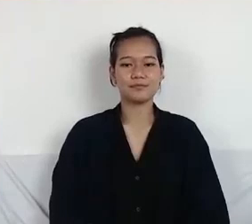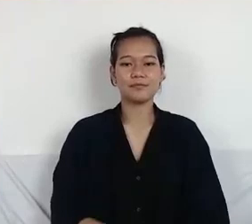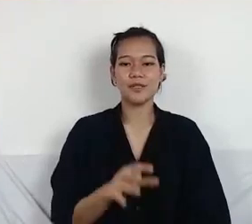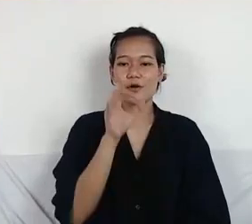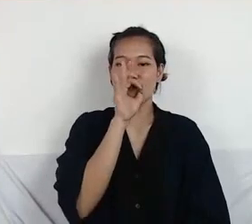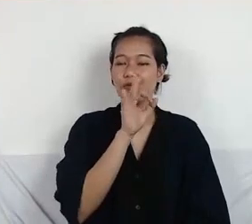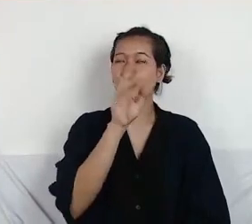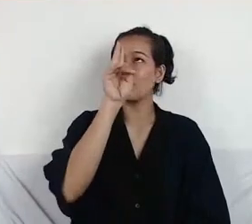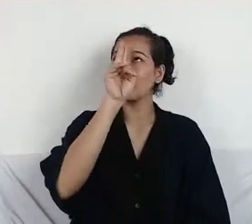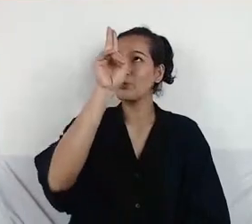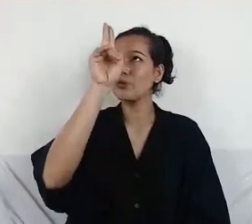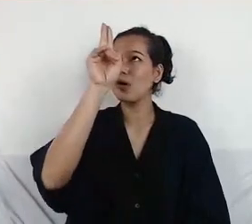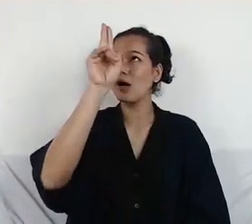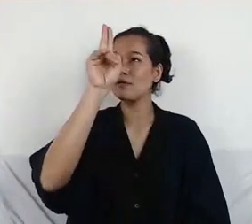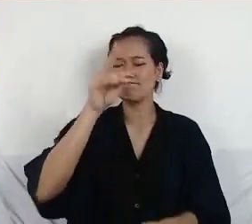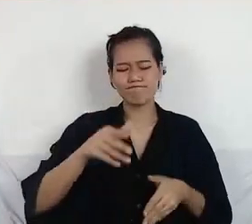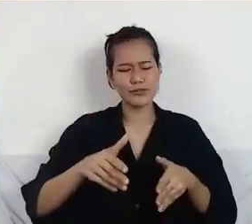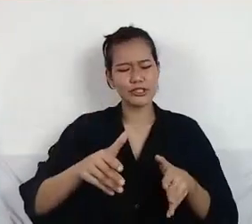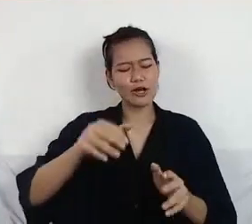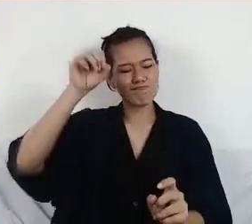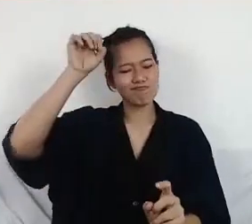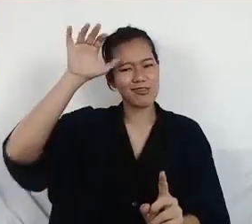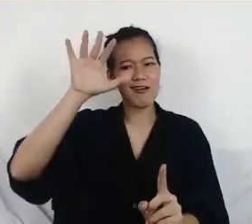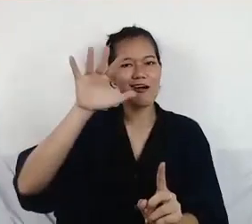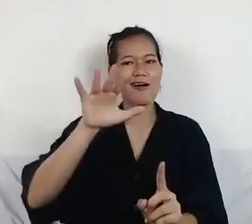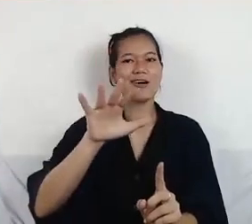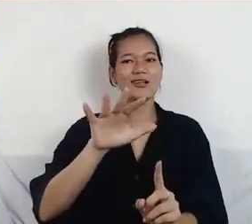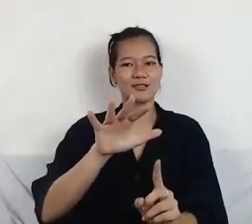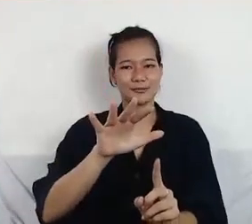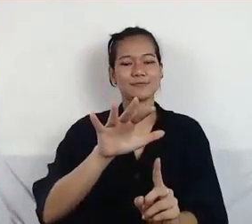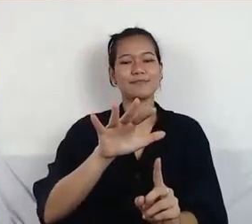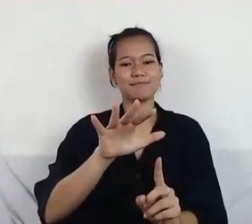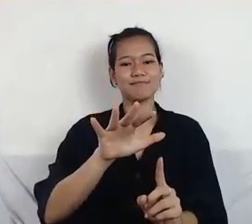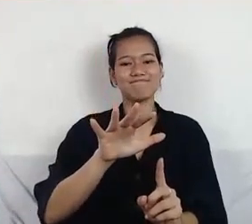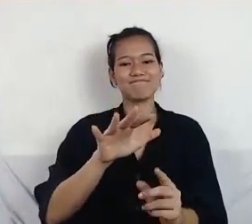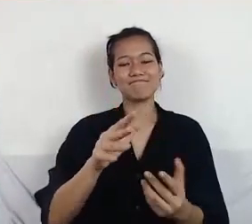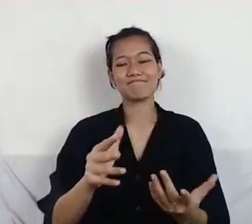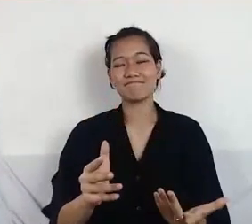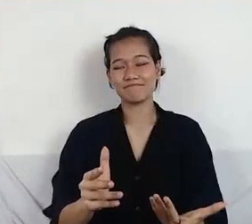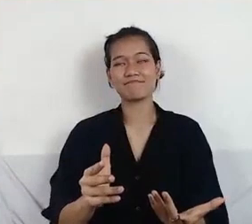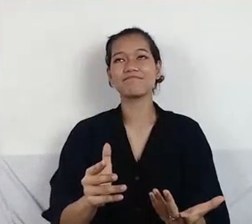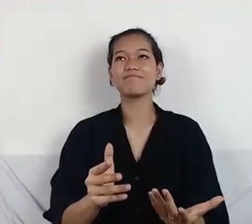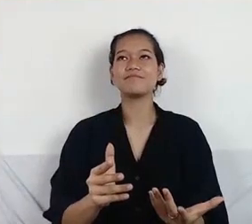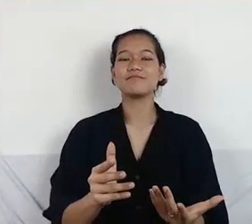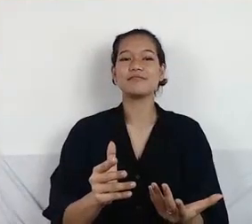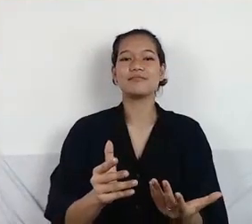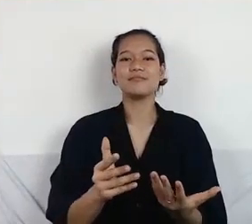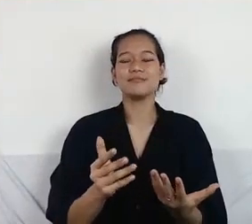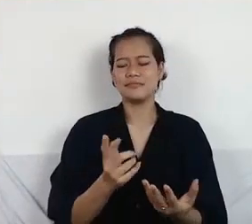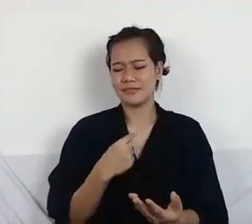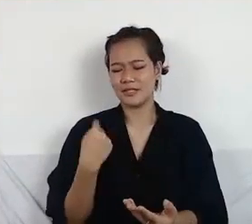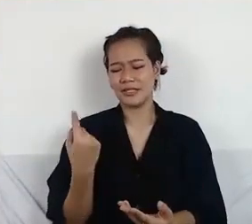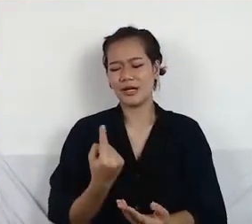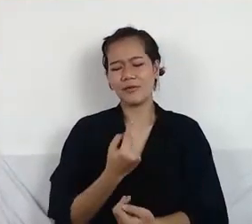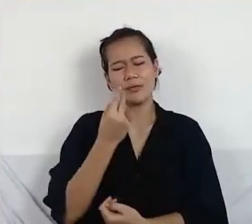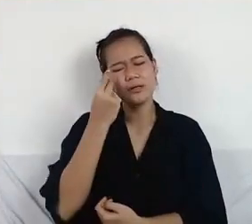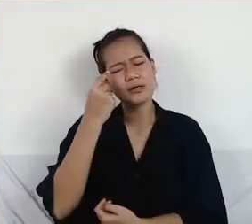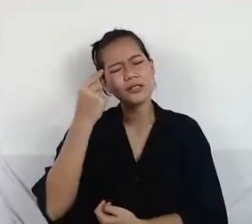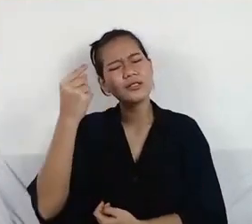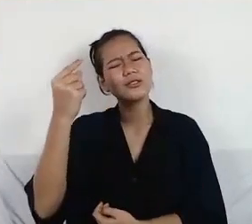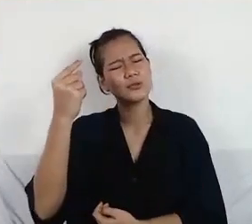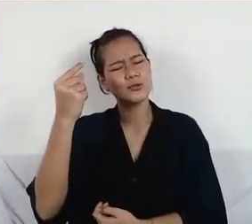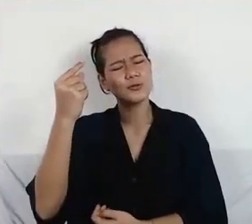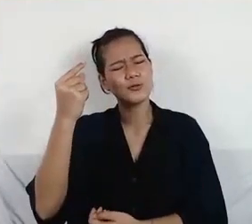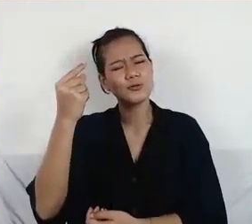Firman-Mu adalah terang bagi jalan kami, ya Tuhan. Oleh karena itu, kami rindu untuk selalu